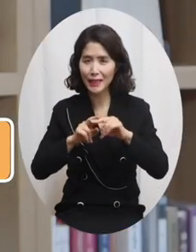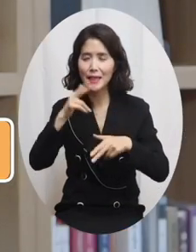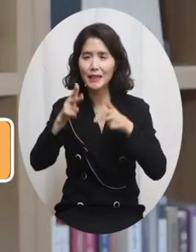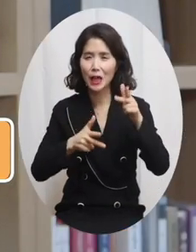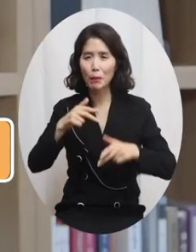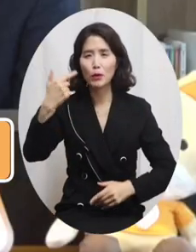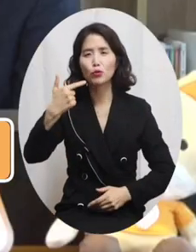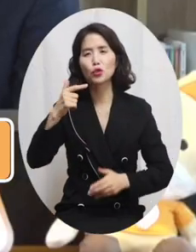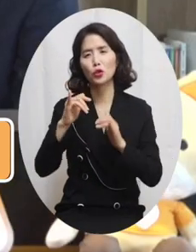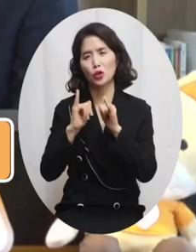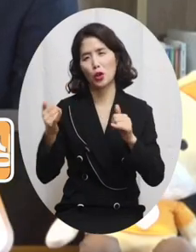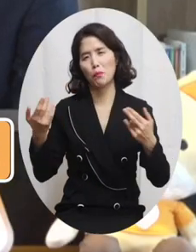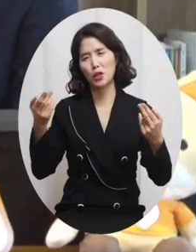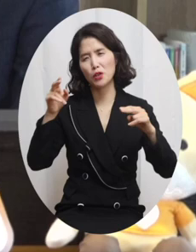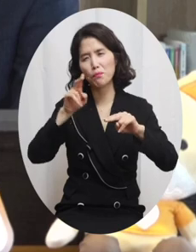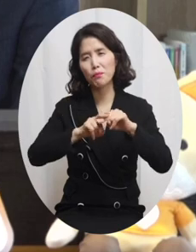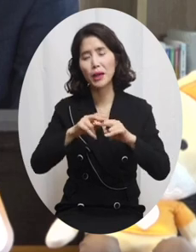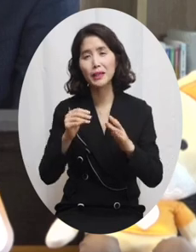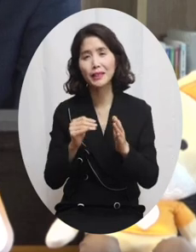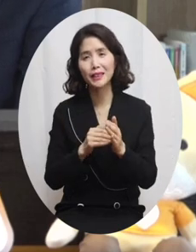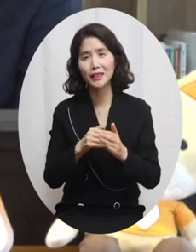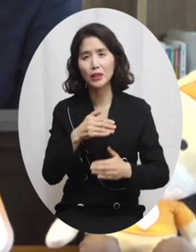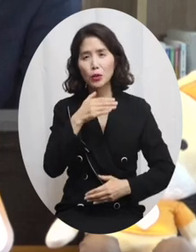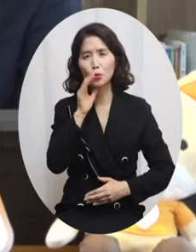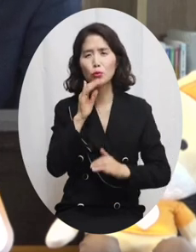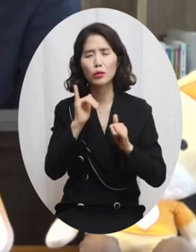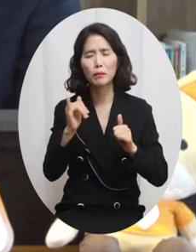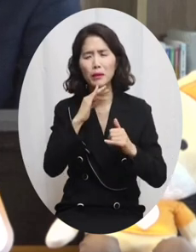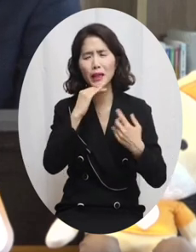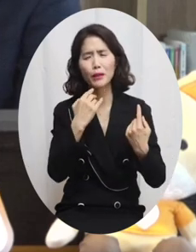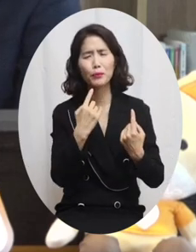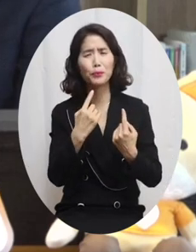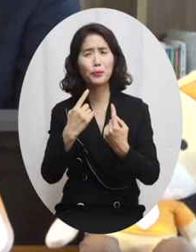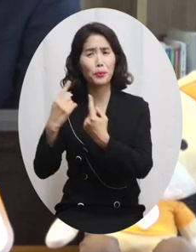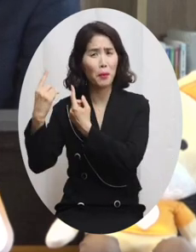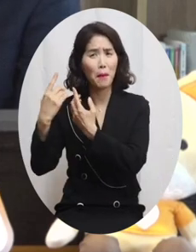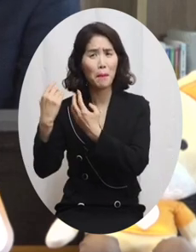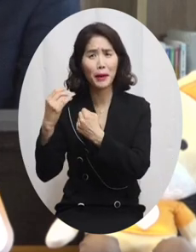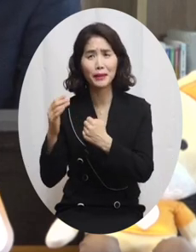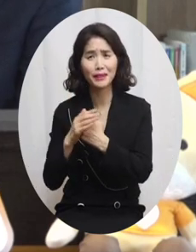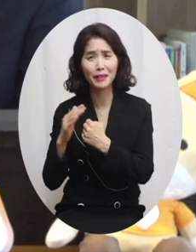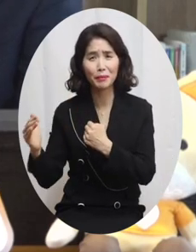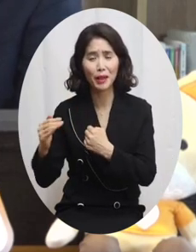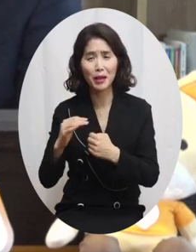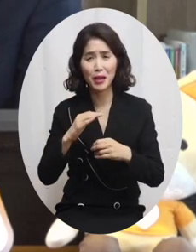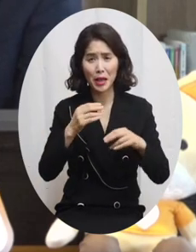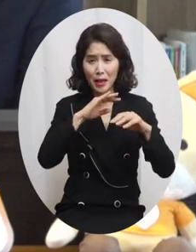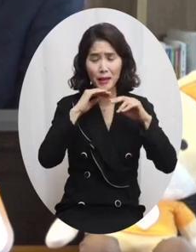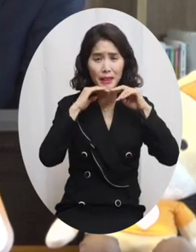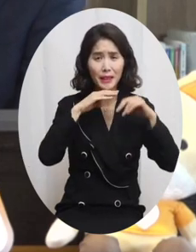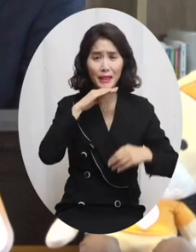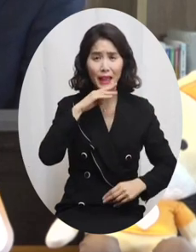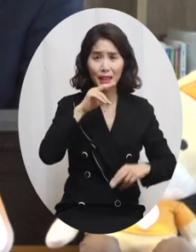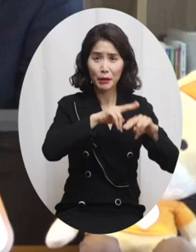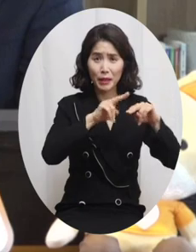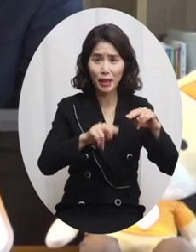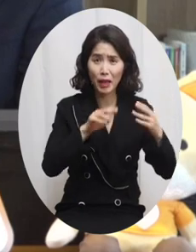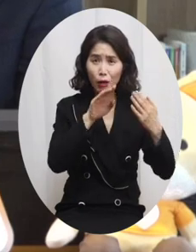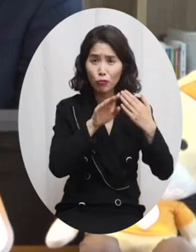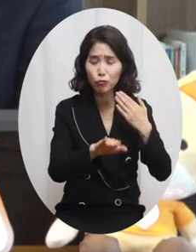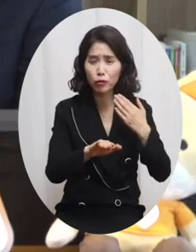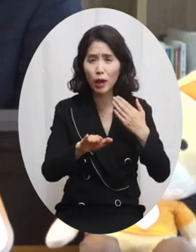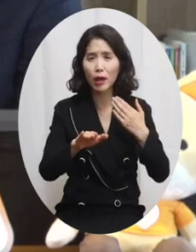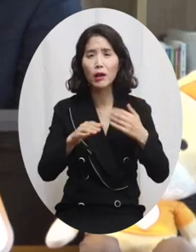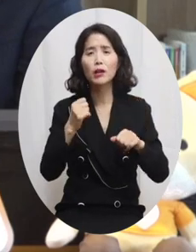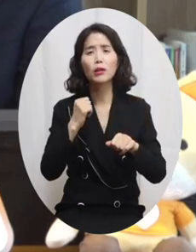일자리를 창출했습니다. 사실 어르신들도 이제 수명이 길어지셔서 그 정년하고 정년 60세 의미가 없어졌죠.